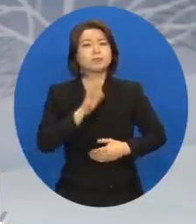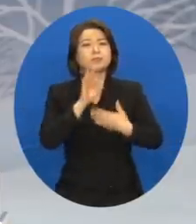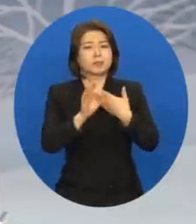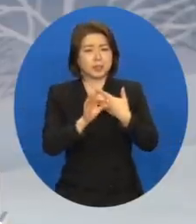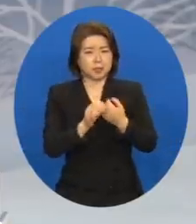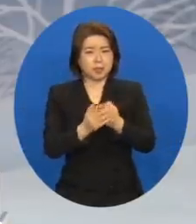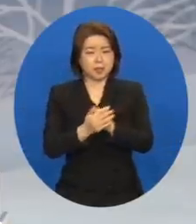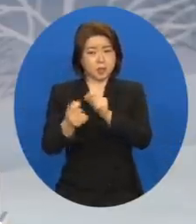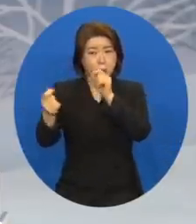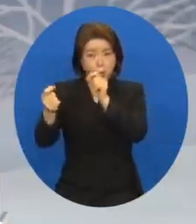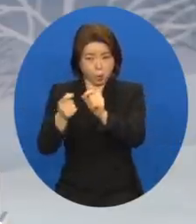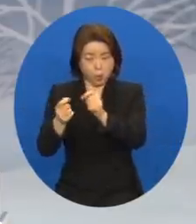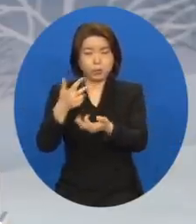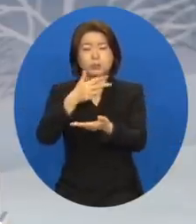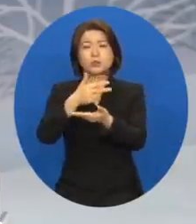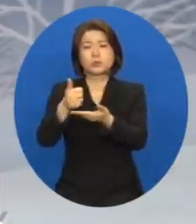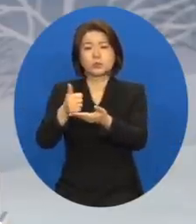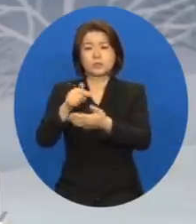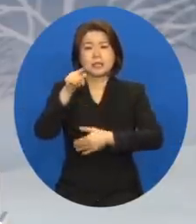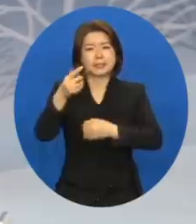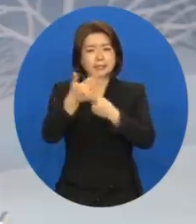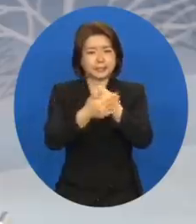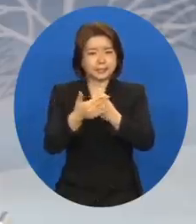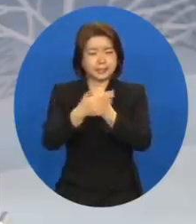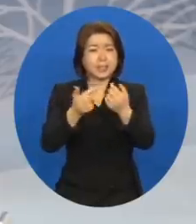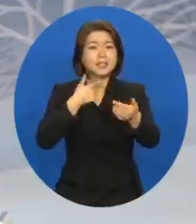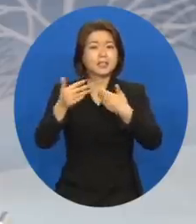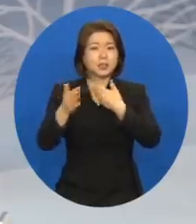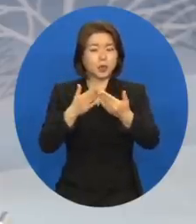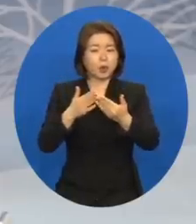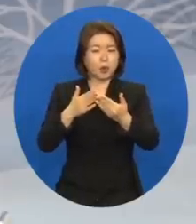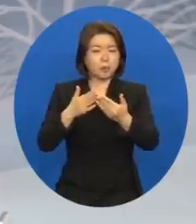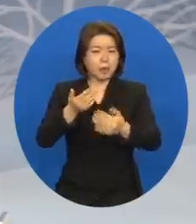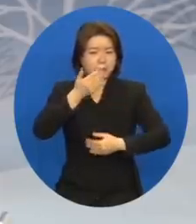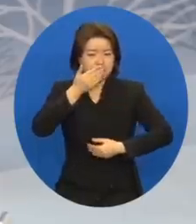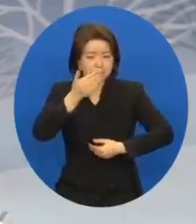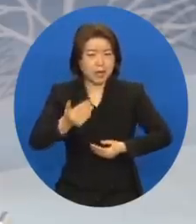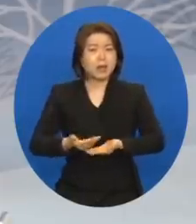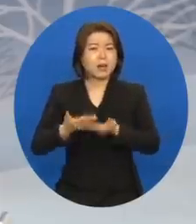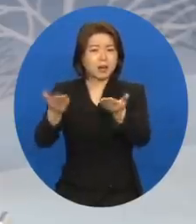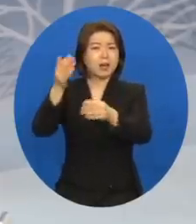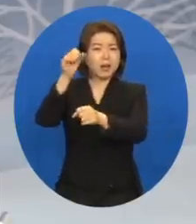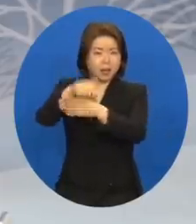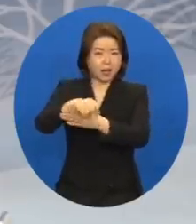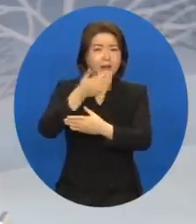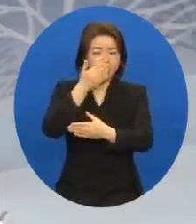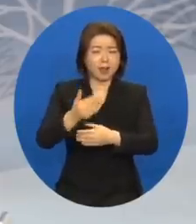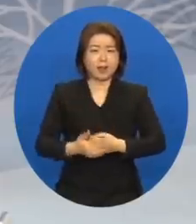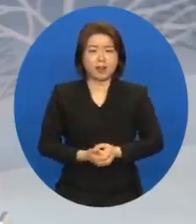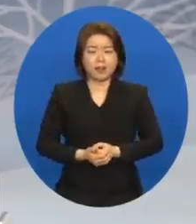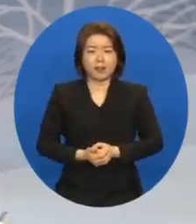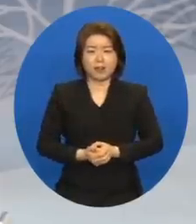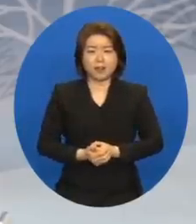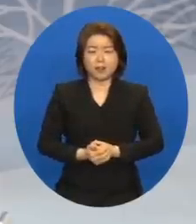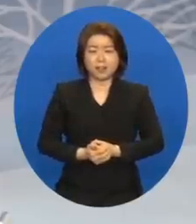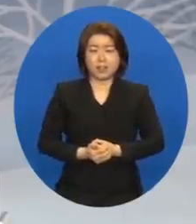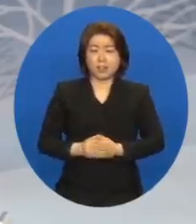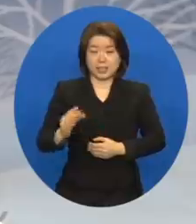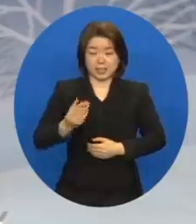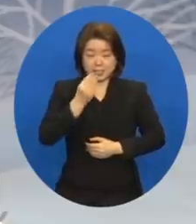그렇다면 곧 주님은 그 은혜의 경험을 하게 해 주실 것입니다. 성탄절은